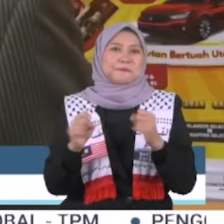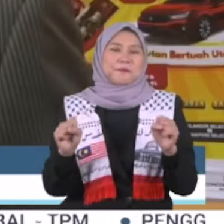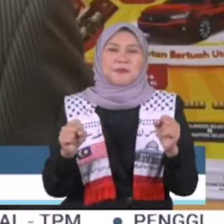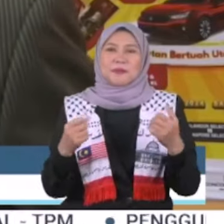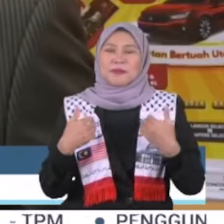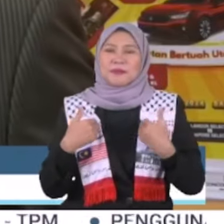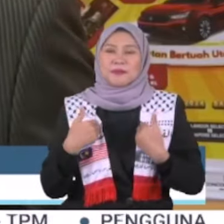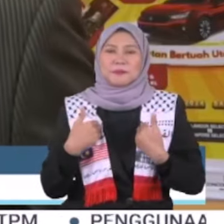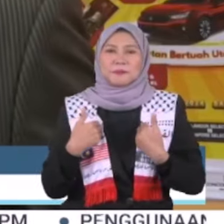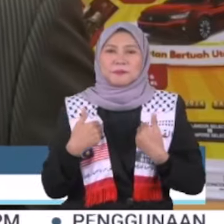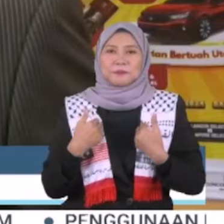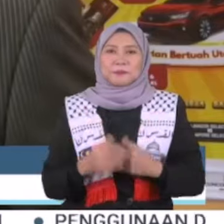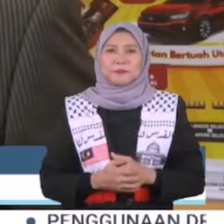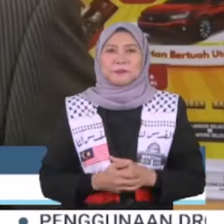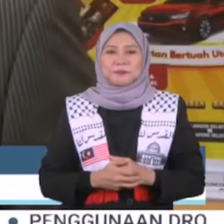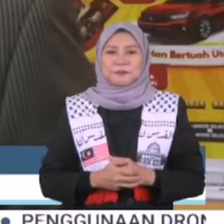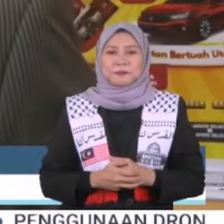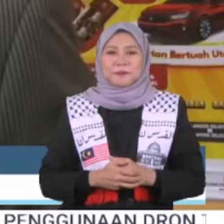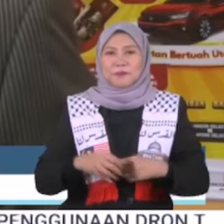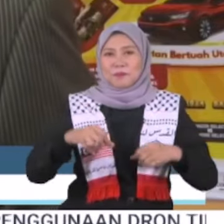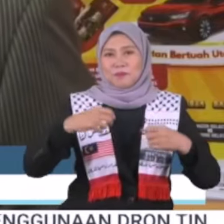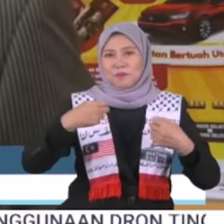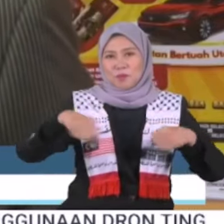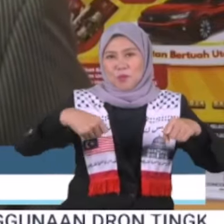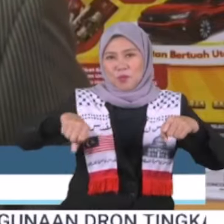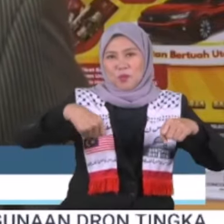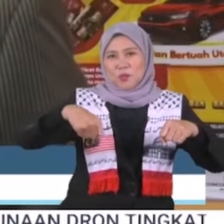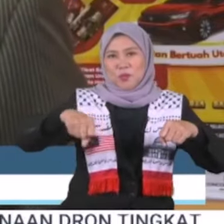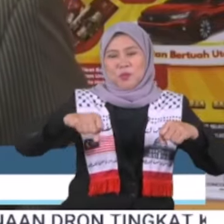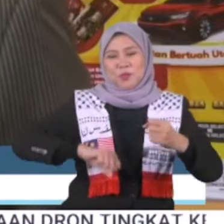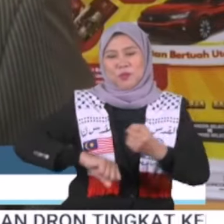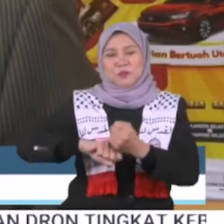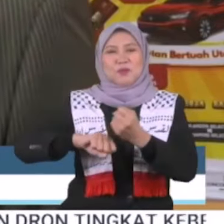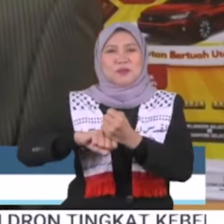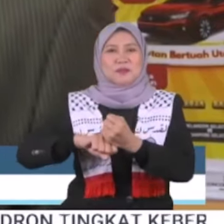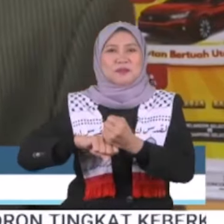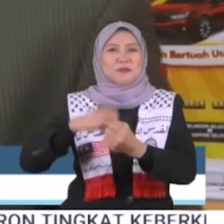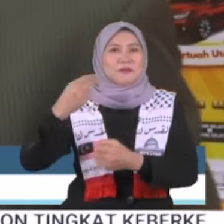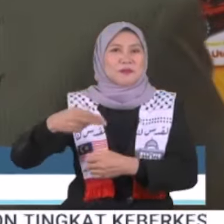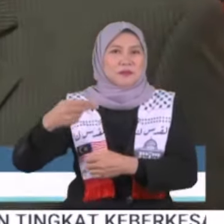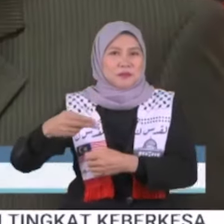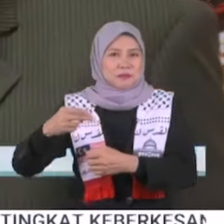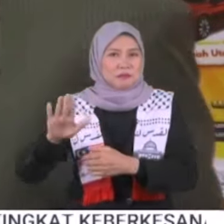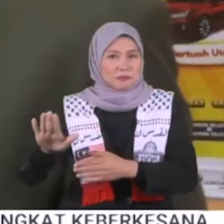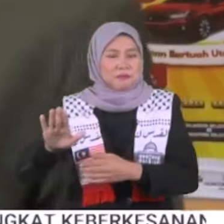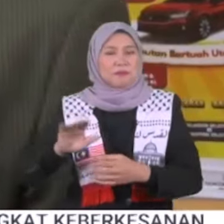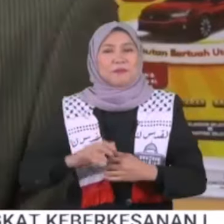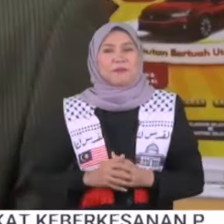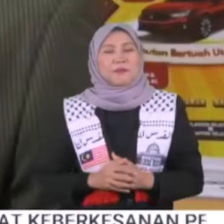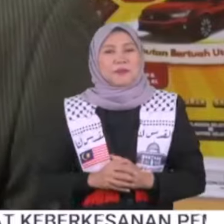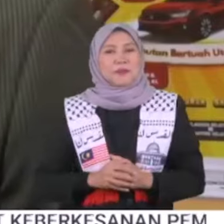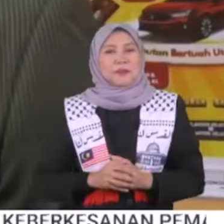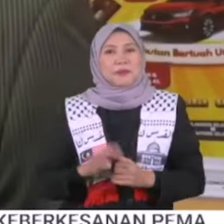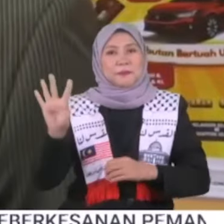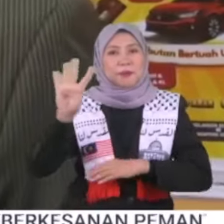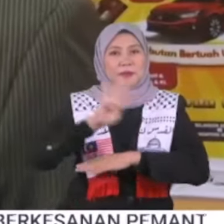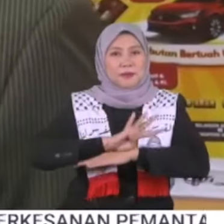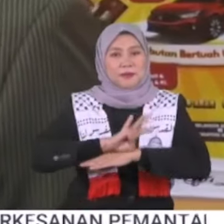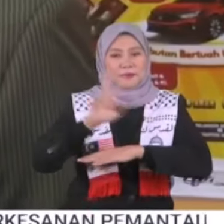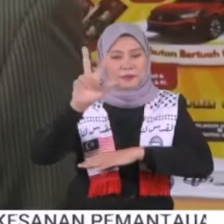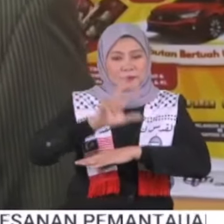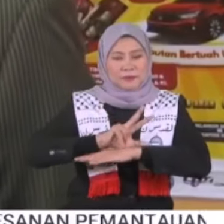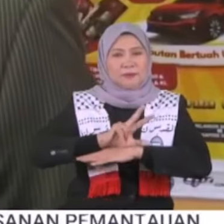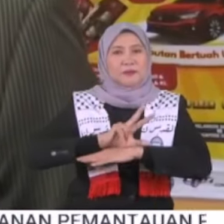berupa Honda City yang ditajak oleh Tanjung Balai dan juga 4 hari 3